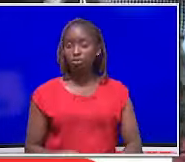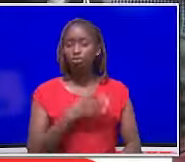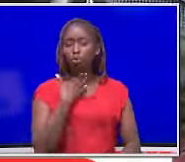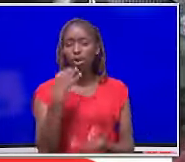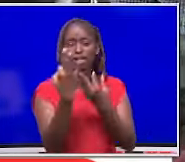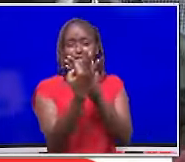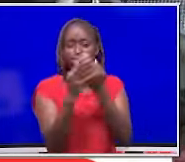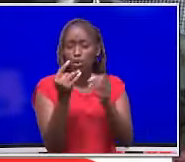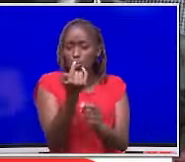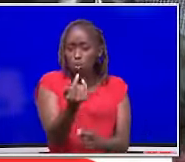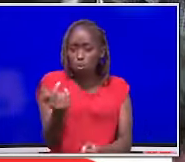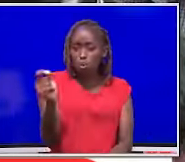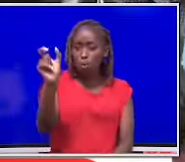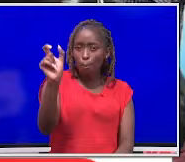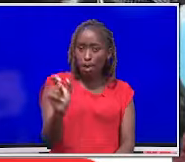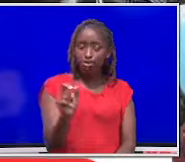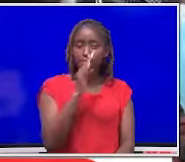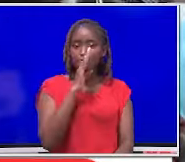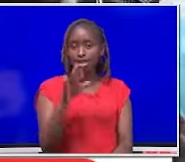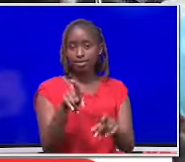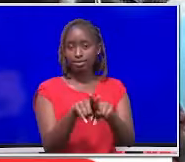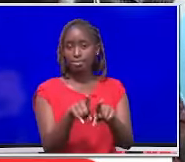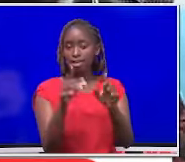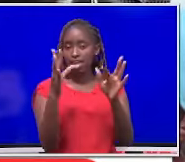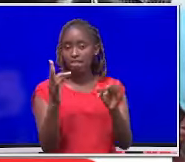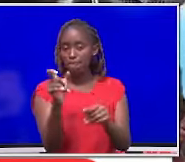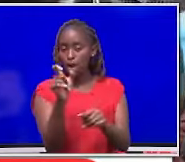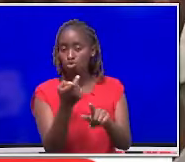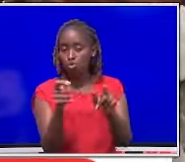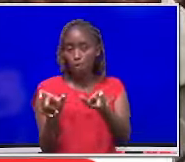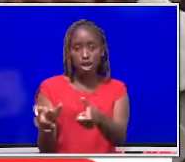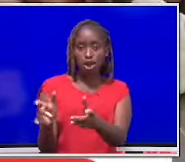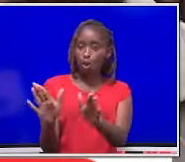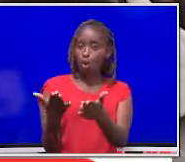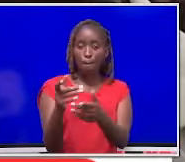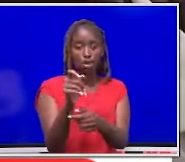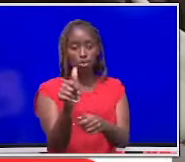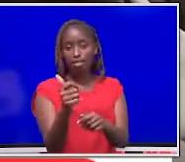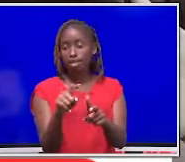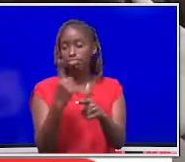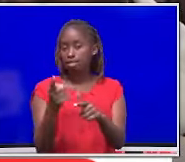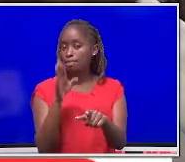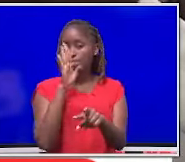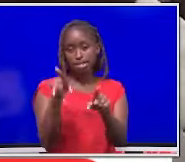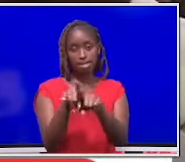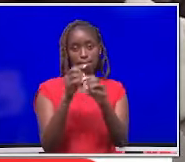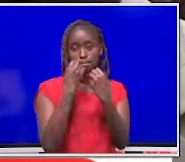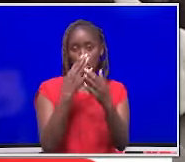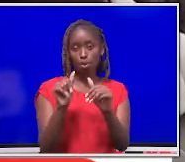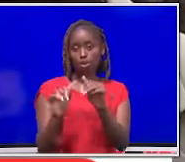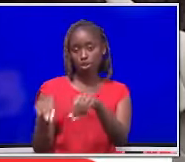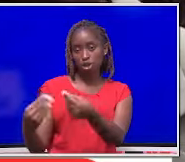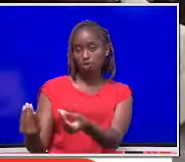of every personality to be given. Whether it is a media, let media report whatever it is there. Mili ni mingi hapo. Tunaona